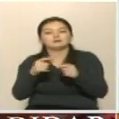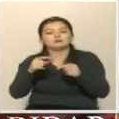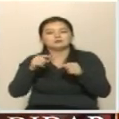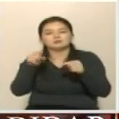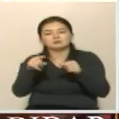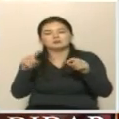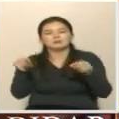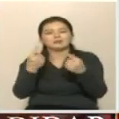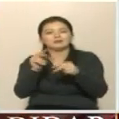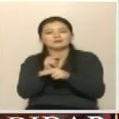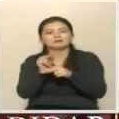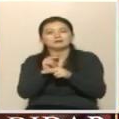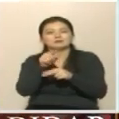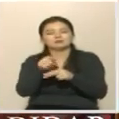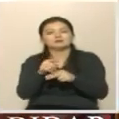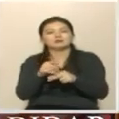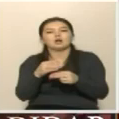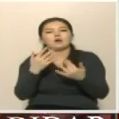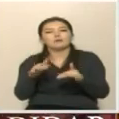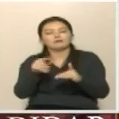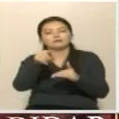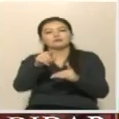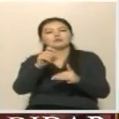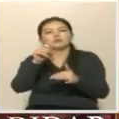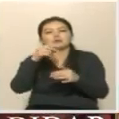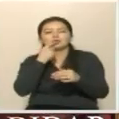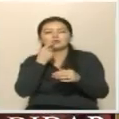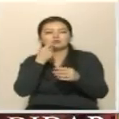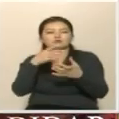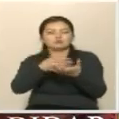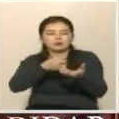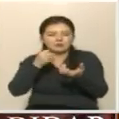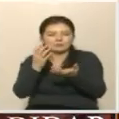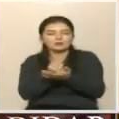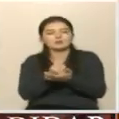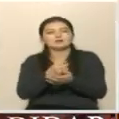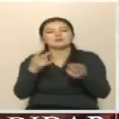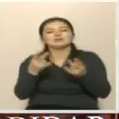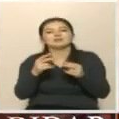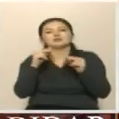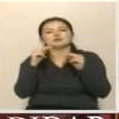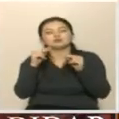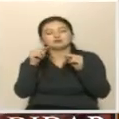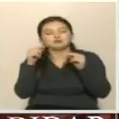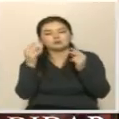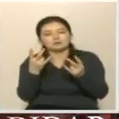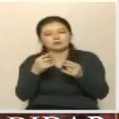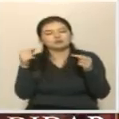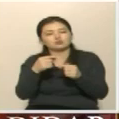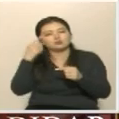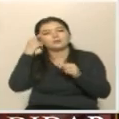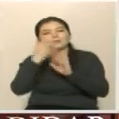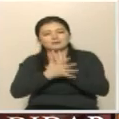длительным лечением у квалифицированных врачей Каждый кто решился на эту процедуру должен четко понимать что никто не может гарантировать